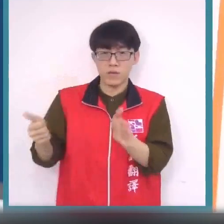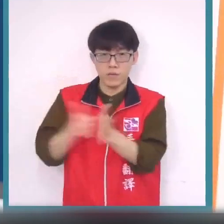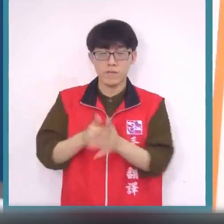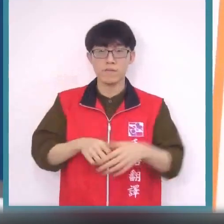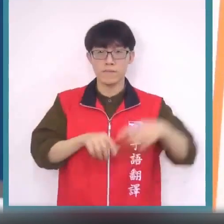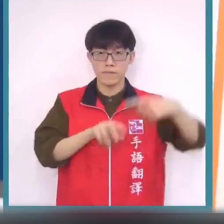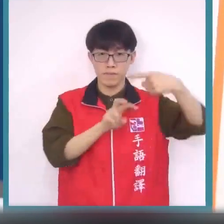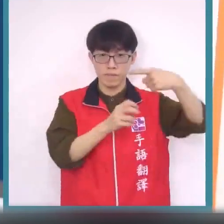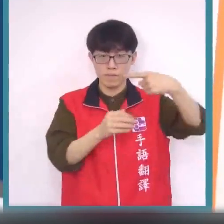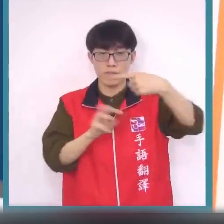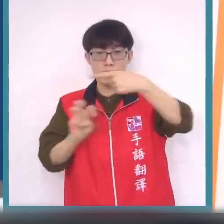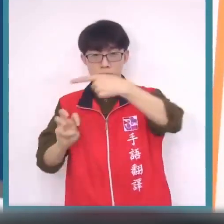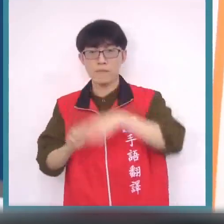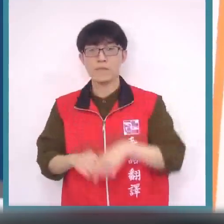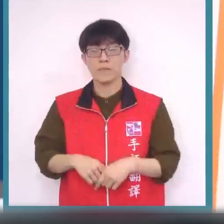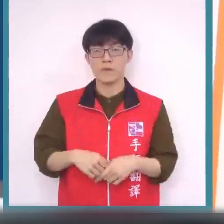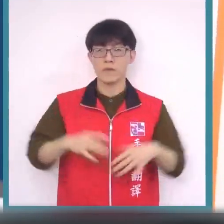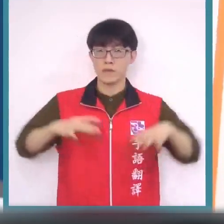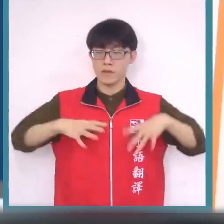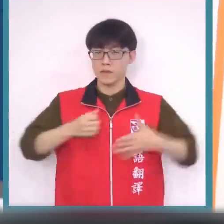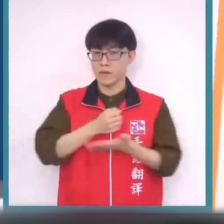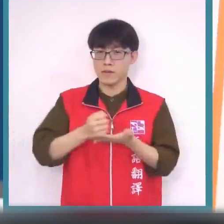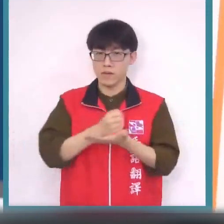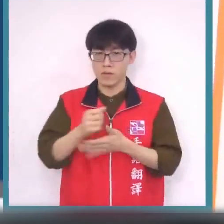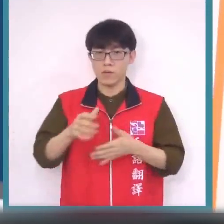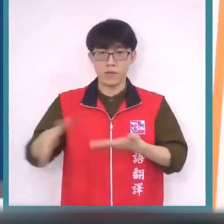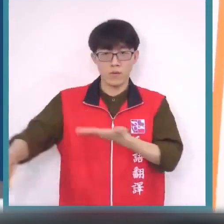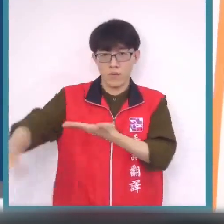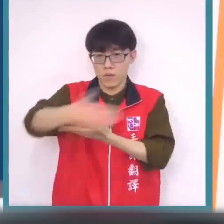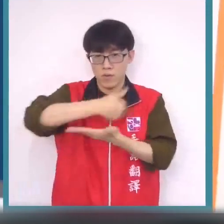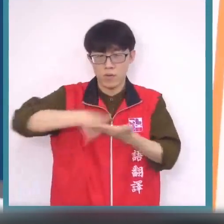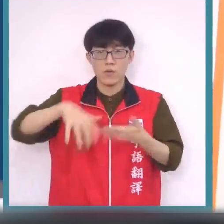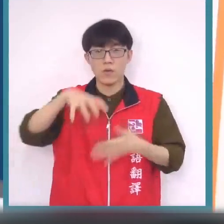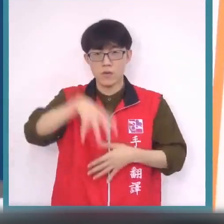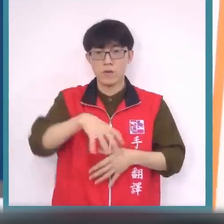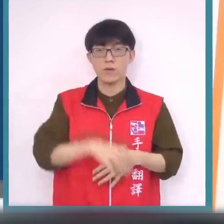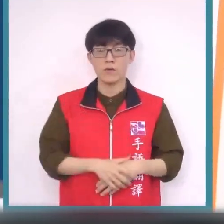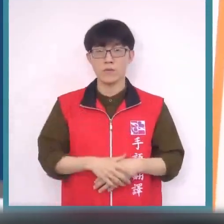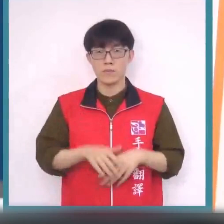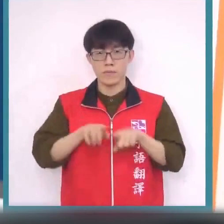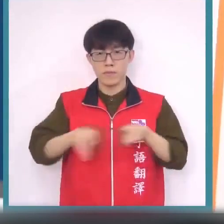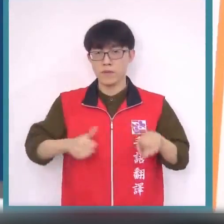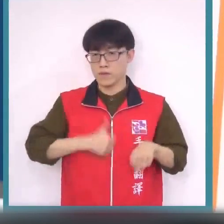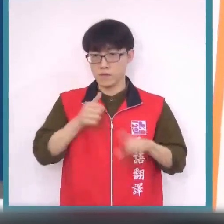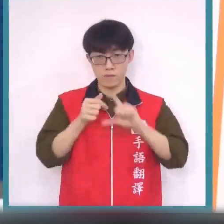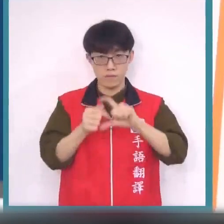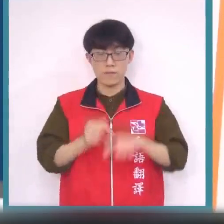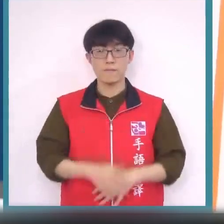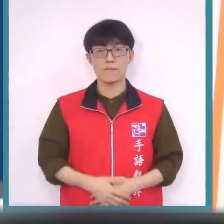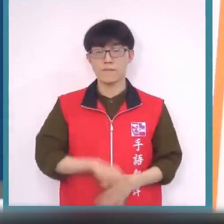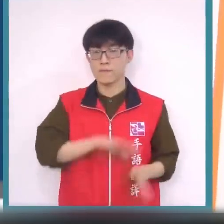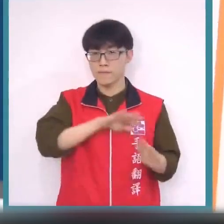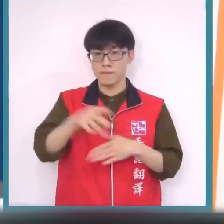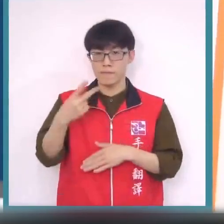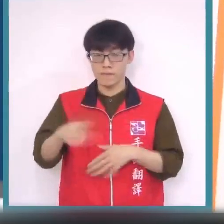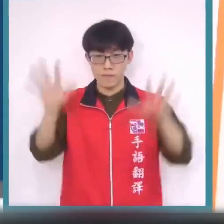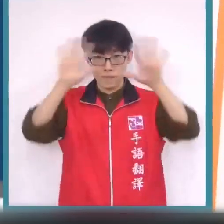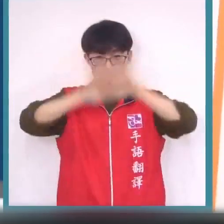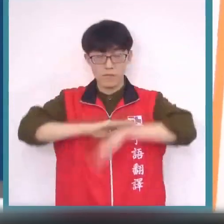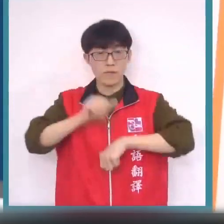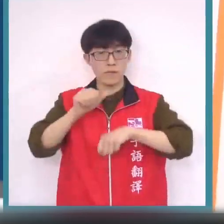1月29号跟1月30号，享运环保资源回收站平镇区快速路1段772号。那还有一个是傍晚的